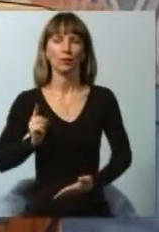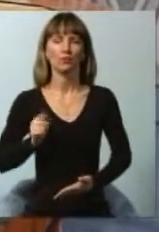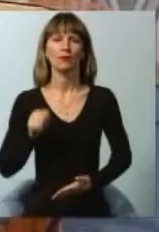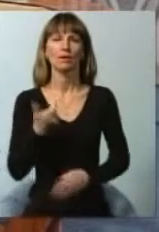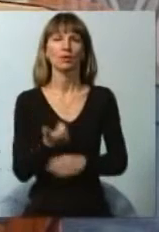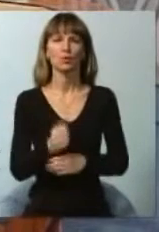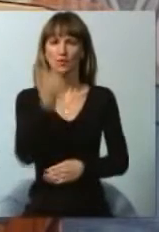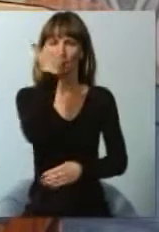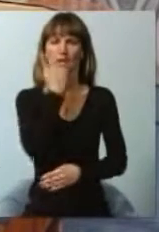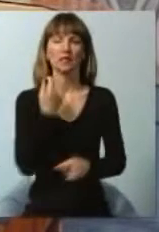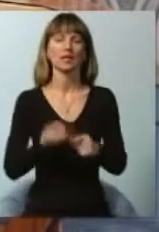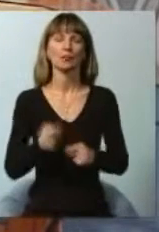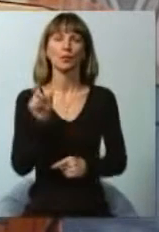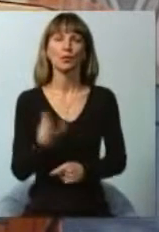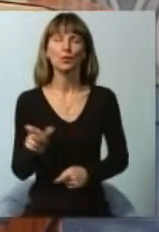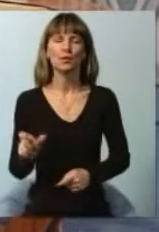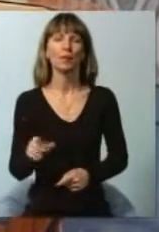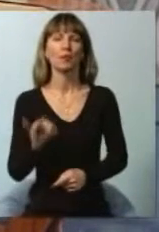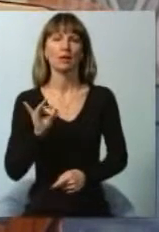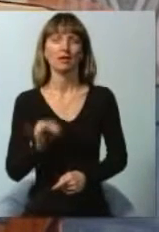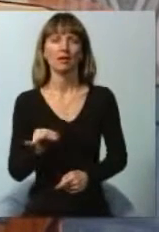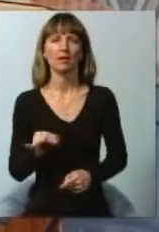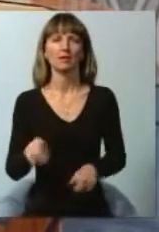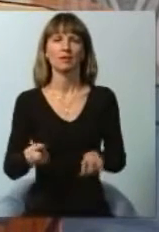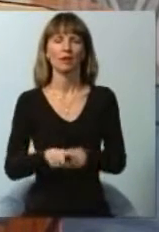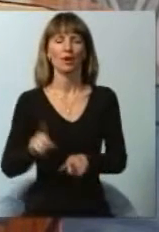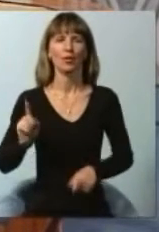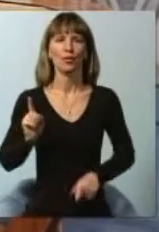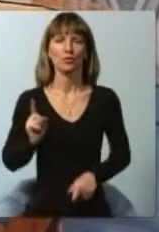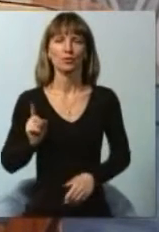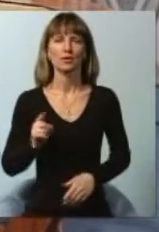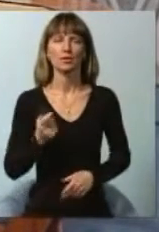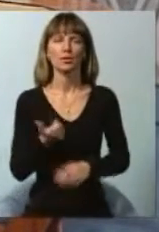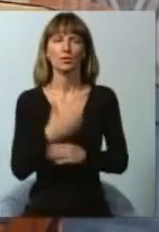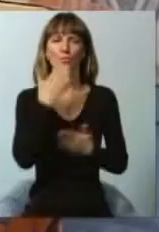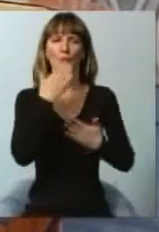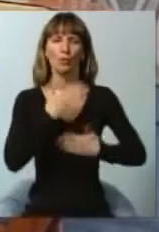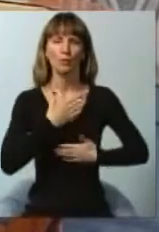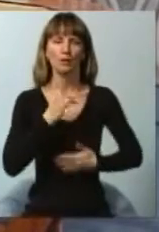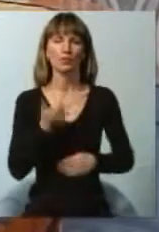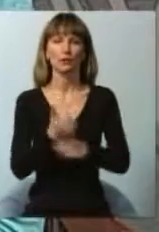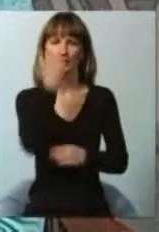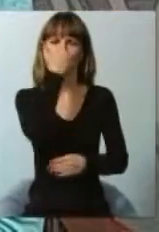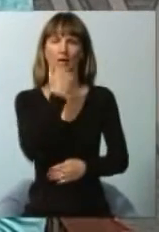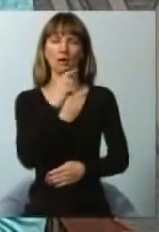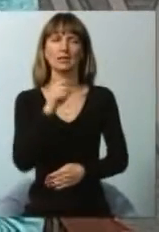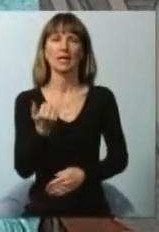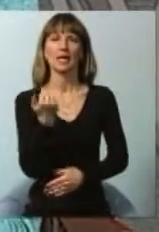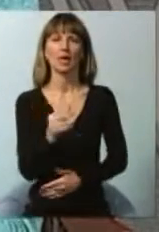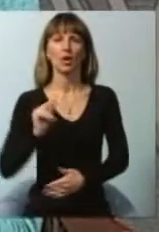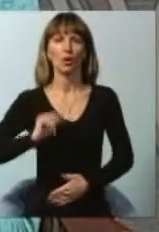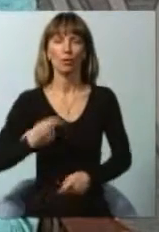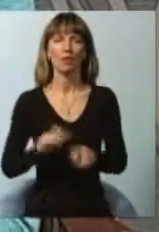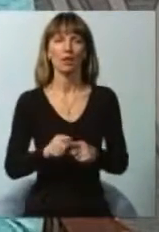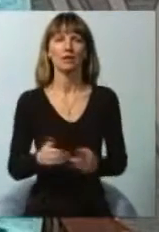дуже вдячні цим людям. Ну і, звичайно ж таки, охоронців дуже полюбляють і дуже їм дякують за їхню роботу.